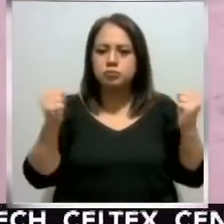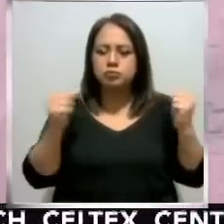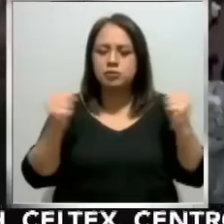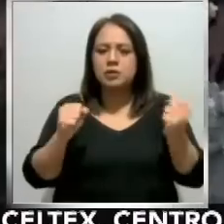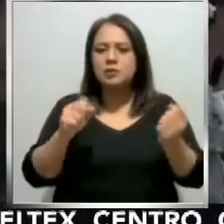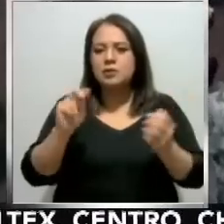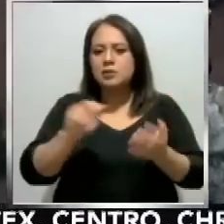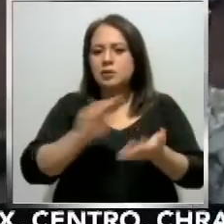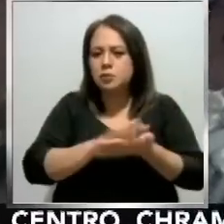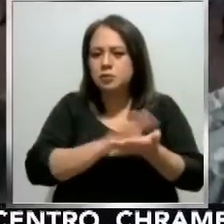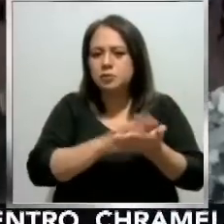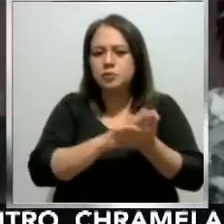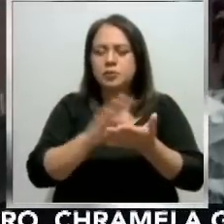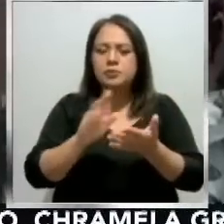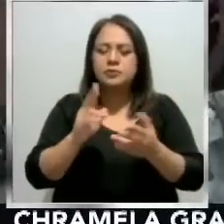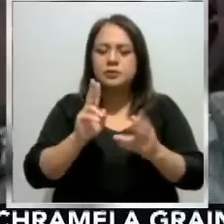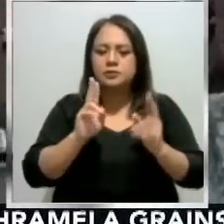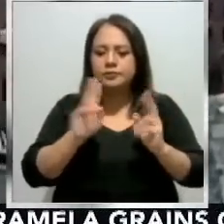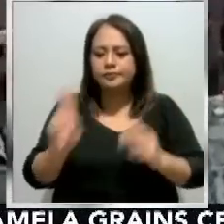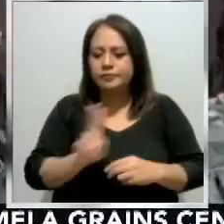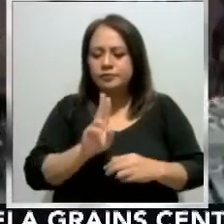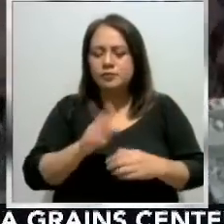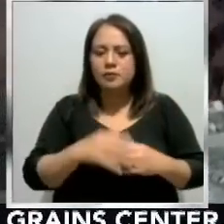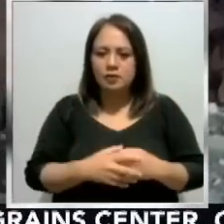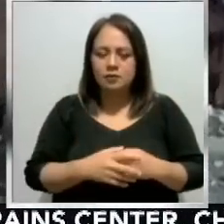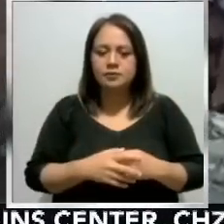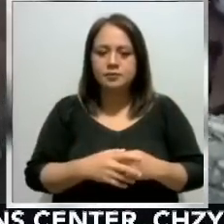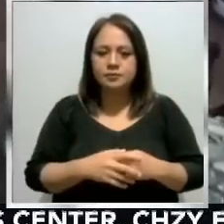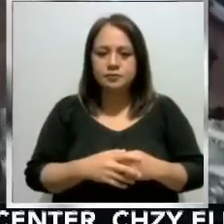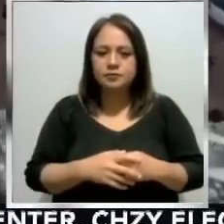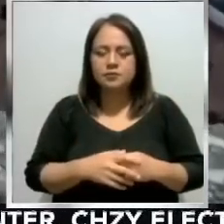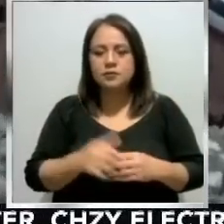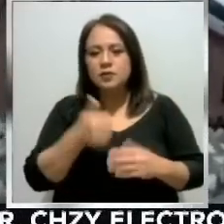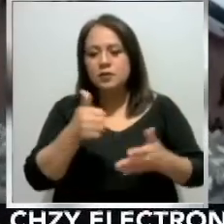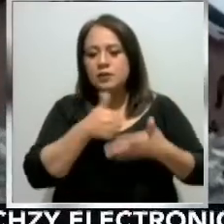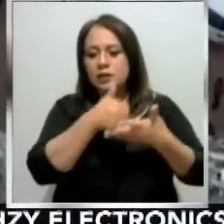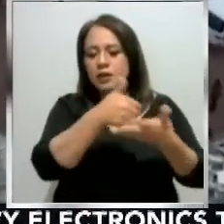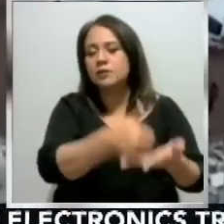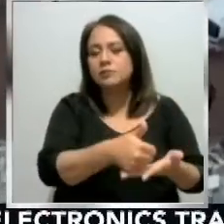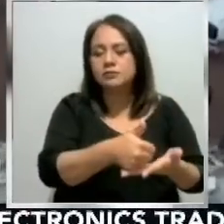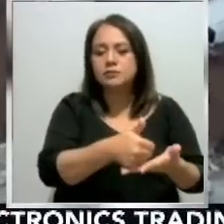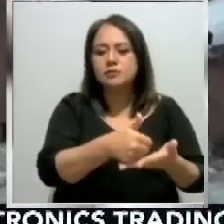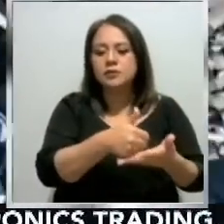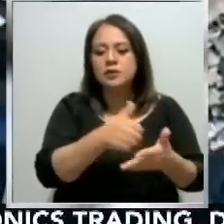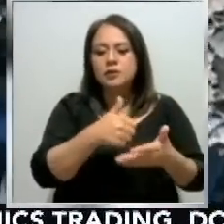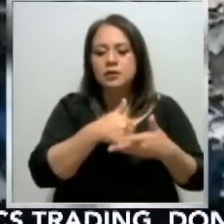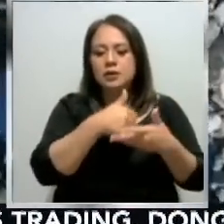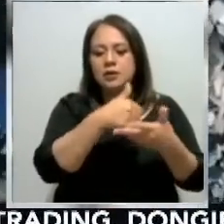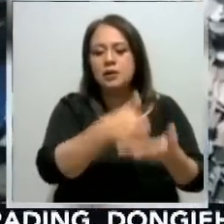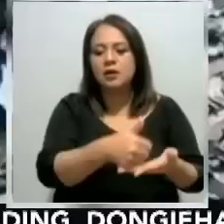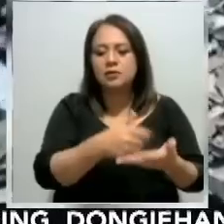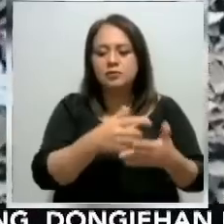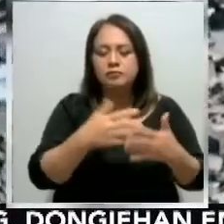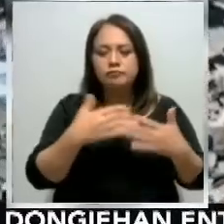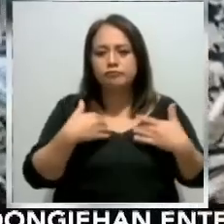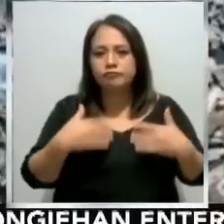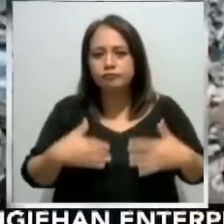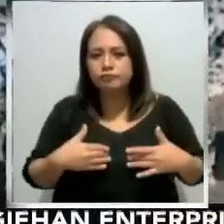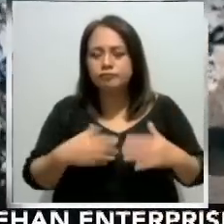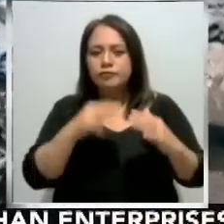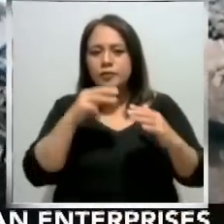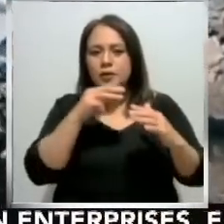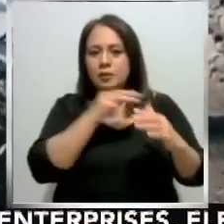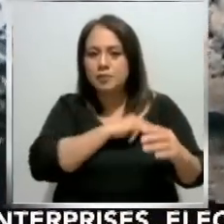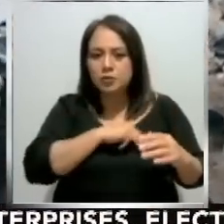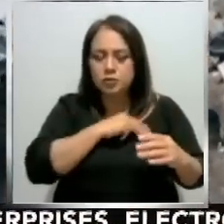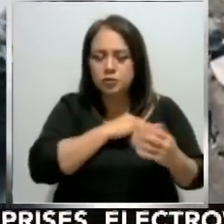kits. Pagtulong naman po natin sa ibang bansa o pagtatagawa po ng humanitarian mission sa ibang bansa na